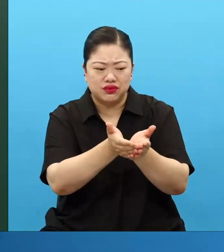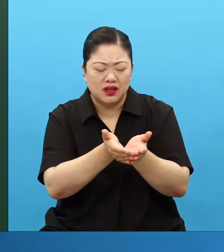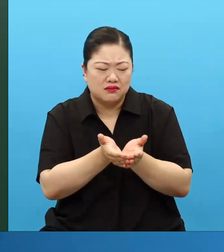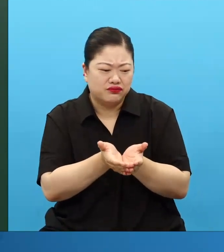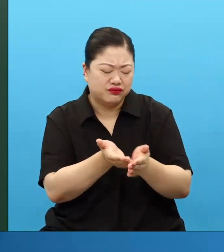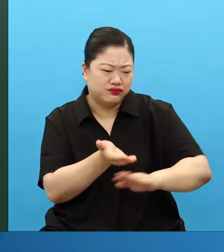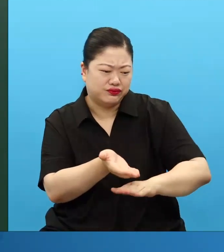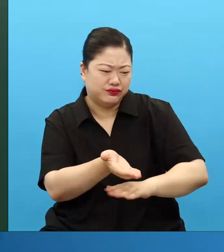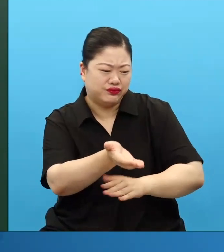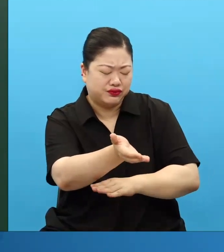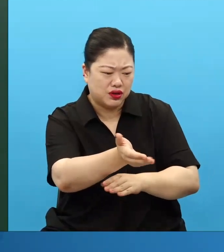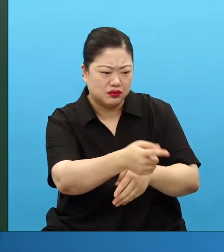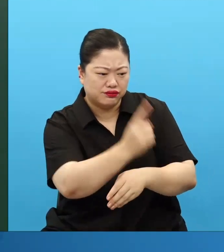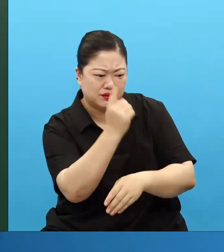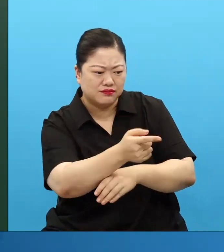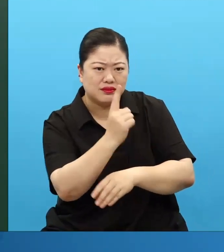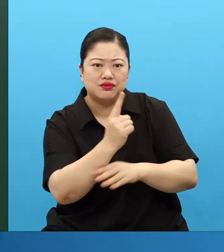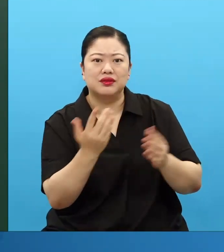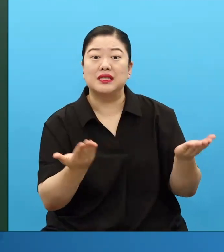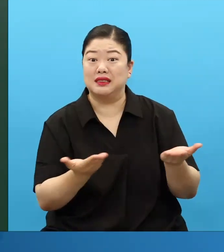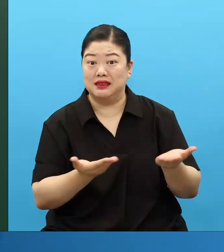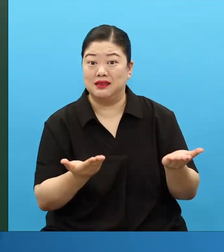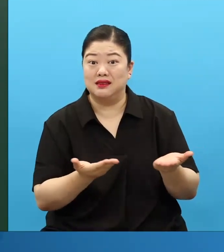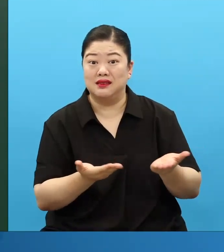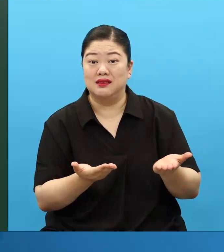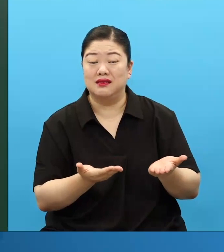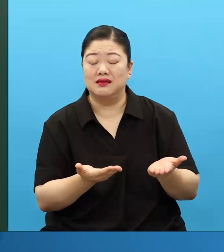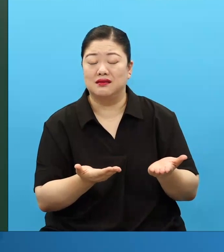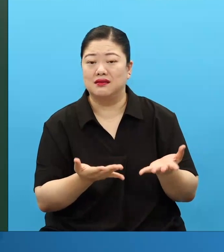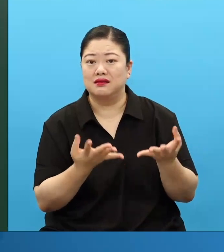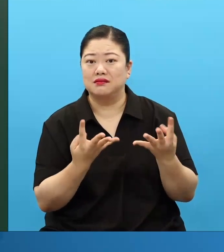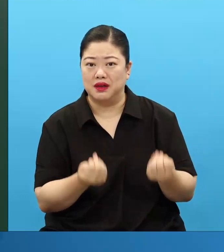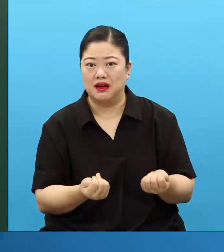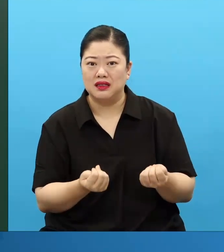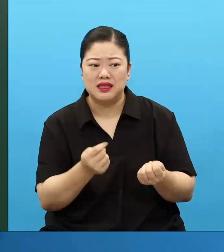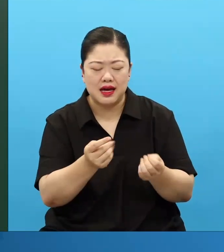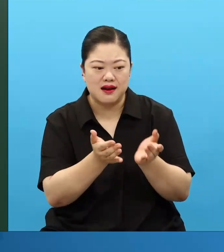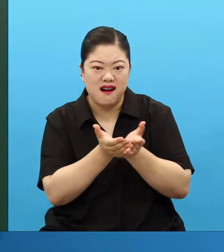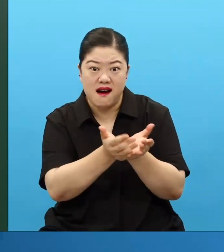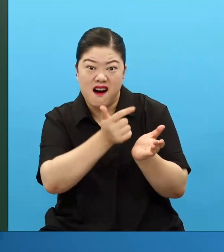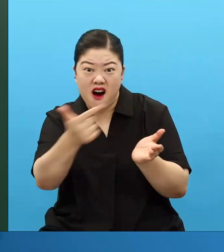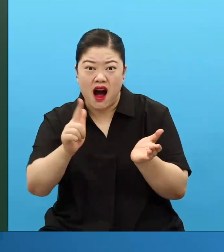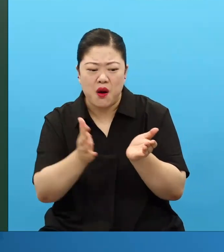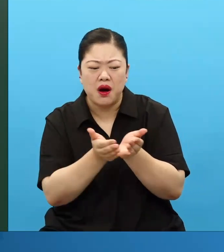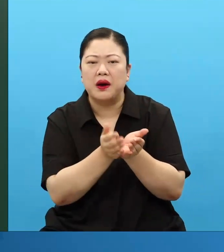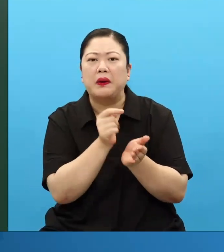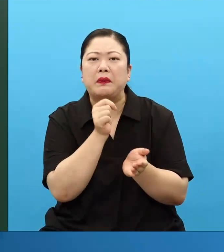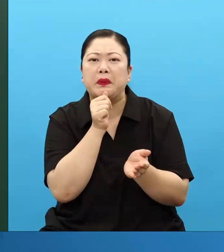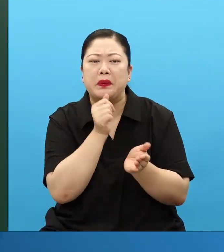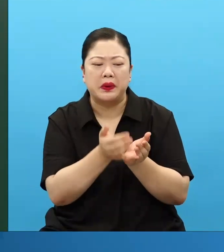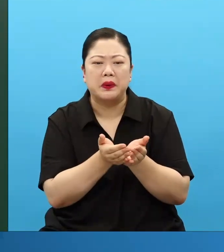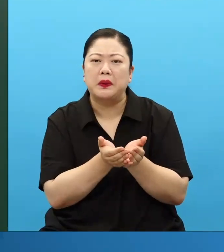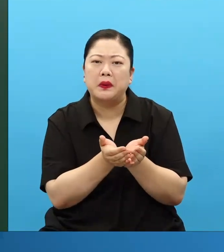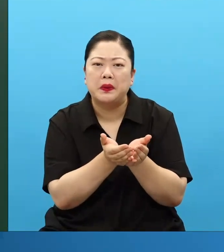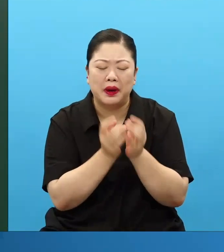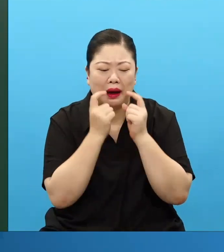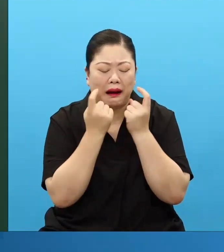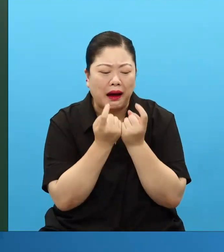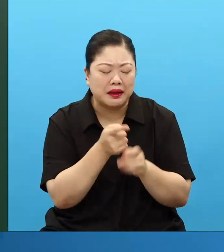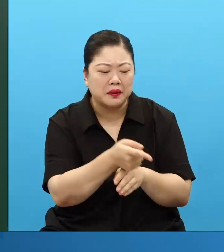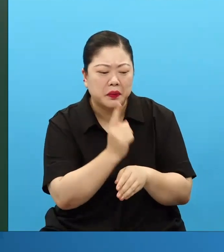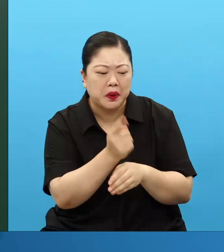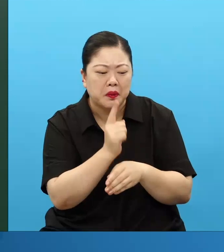예를 들면은 24 하면은 24시간 아무것도 안 하고 기도만 합니까? For example, when we say 24 hours, does it mean that we don't do anything else but pray